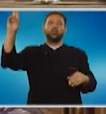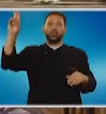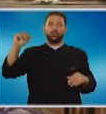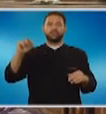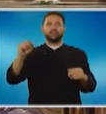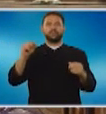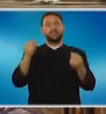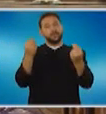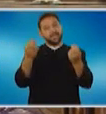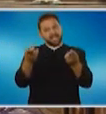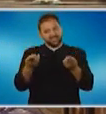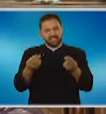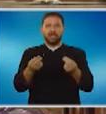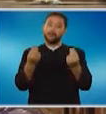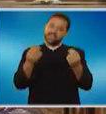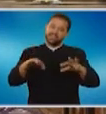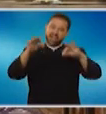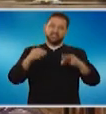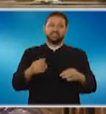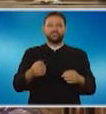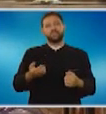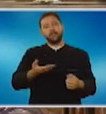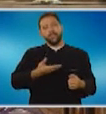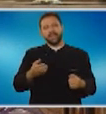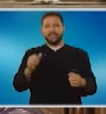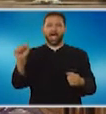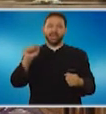părea inactual o astfel de discuție despre cărți.